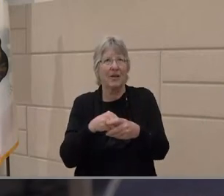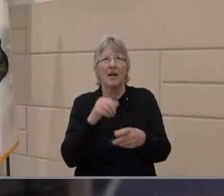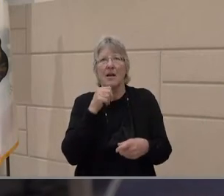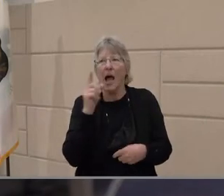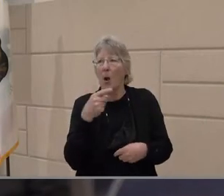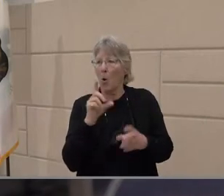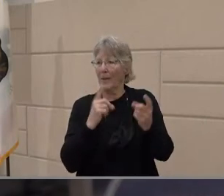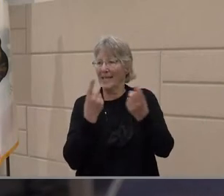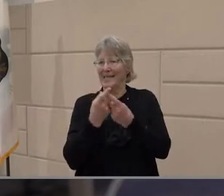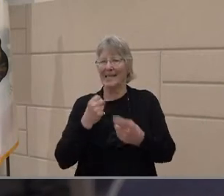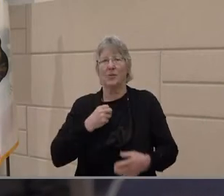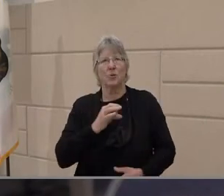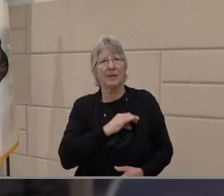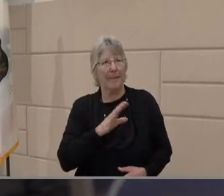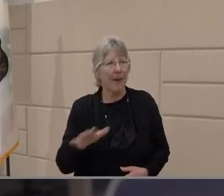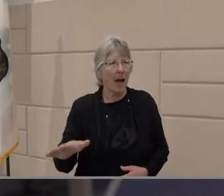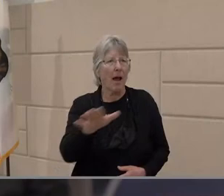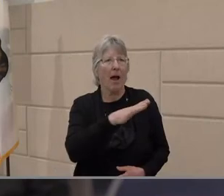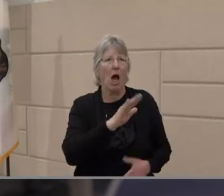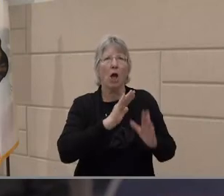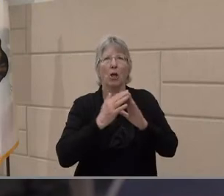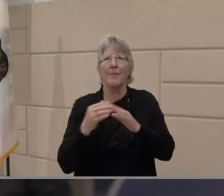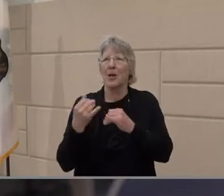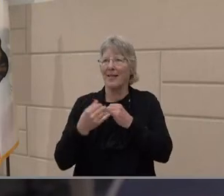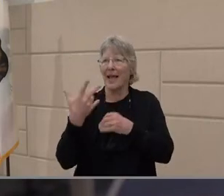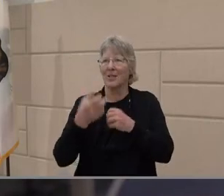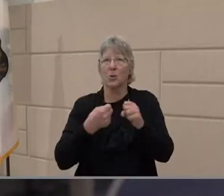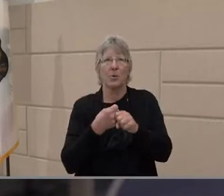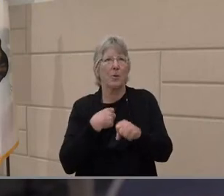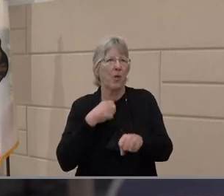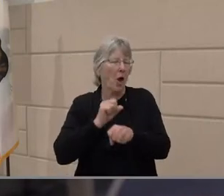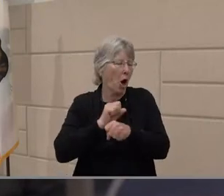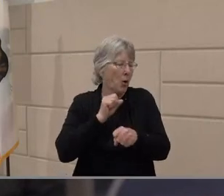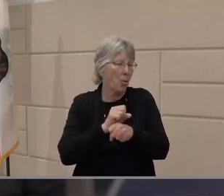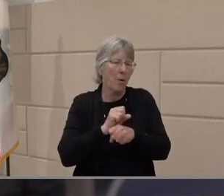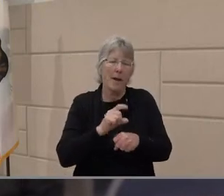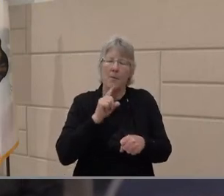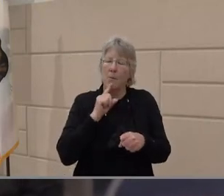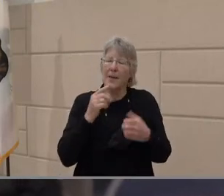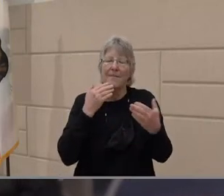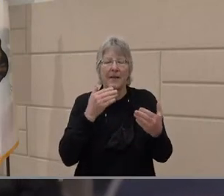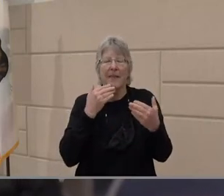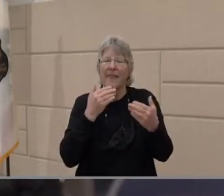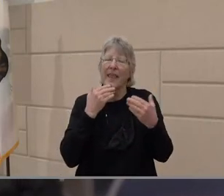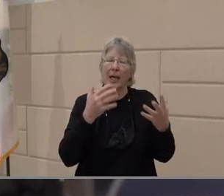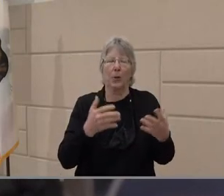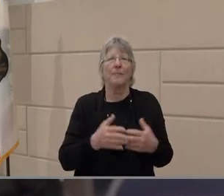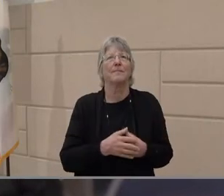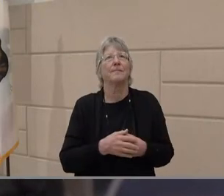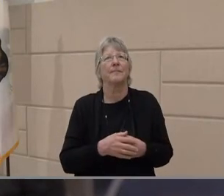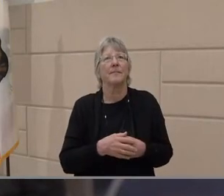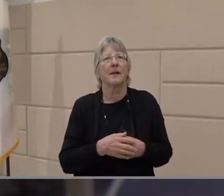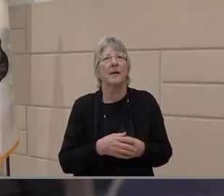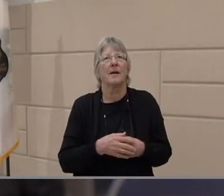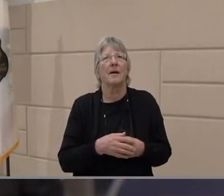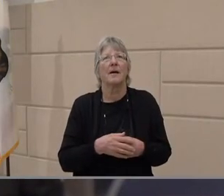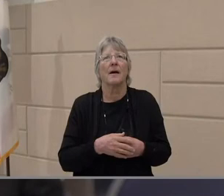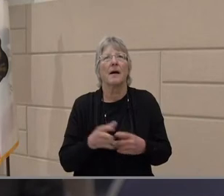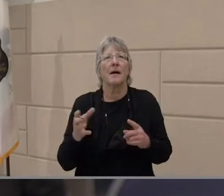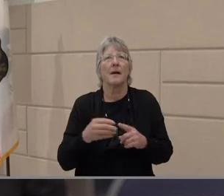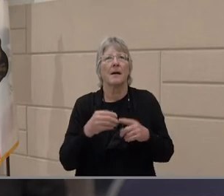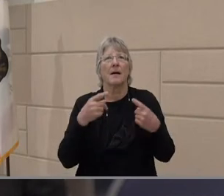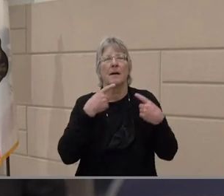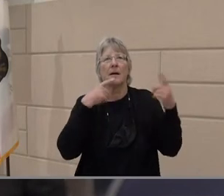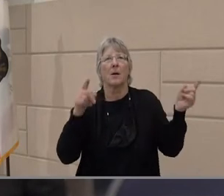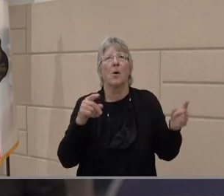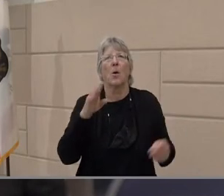ន្តការបង្កើតជាទំនាក់ទំនងជាមួយសហគមន៍ក្នុងរយៈពេល3ឆ្នាំកន្លងមកសូ